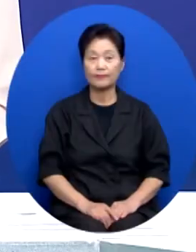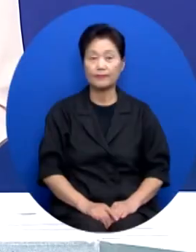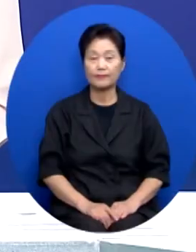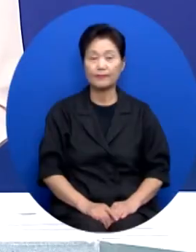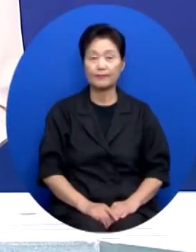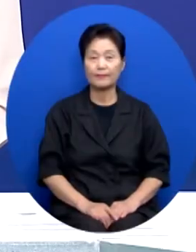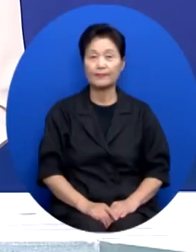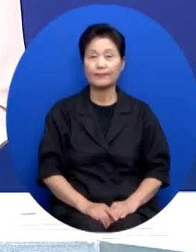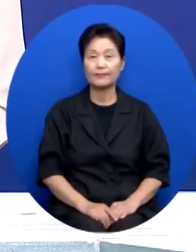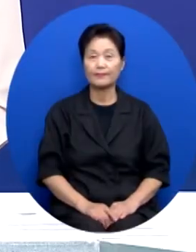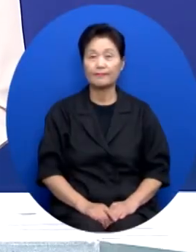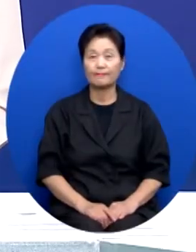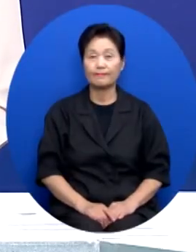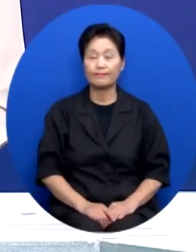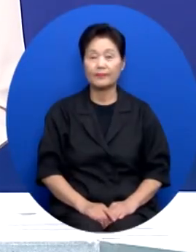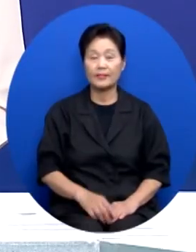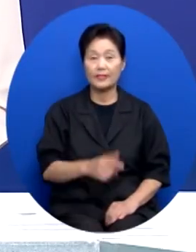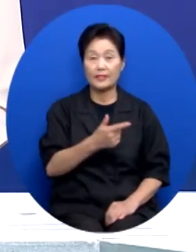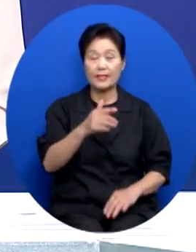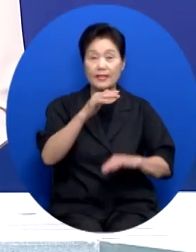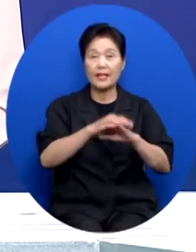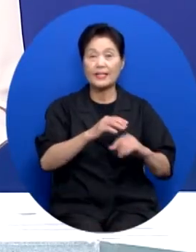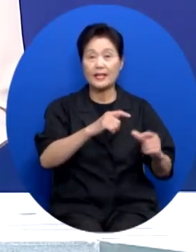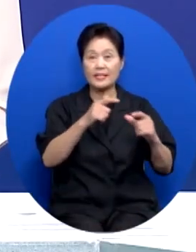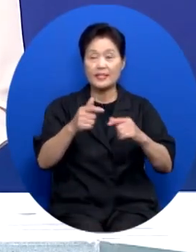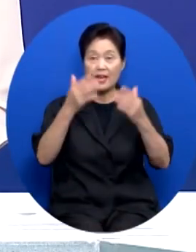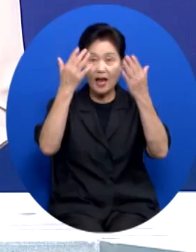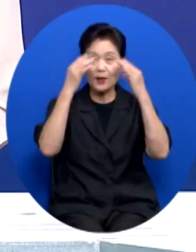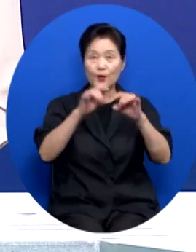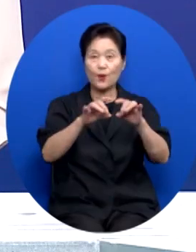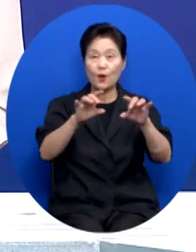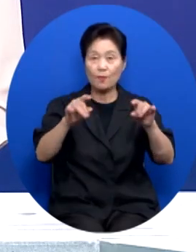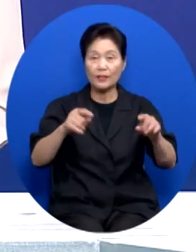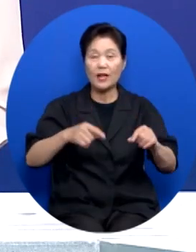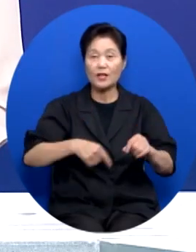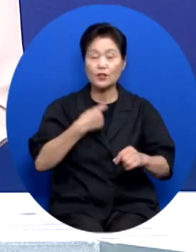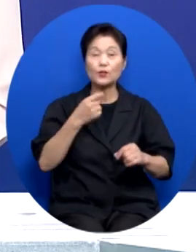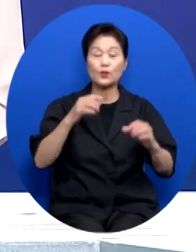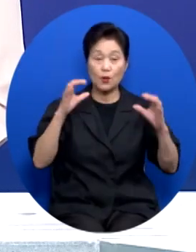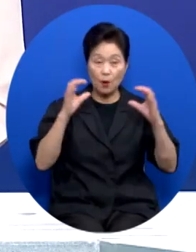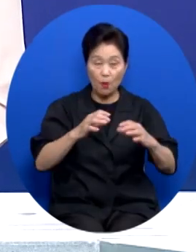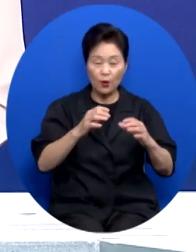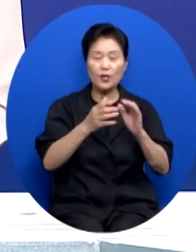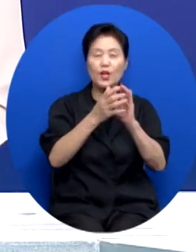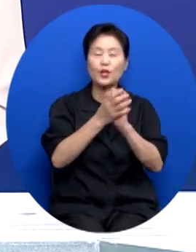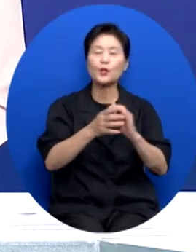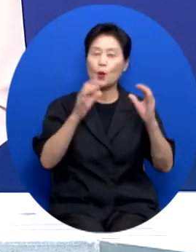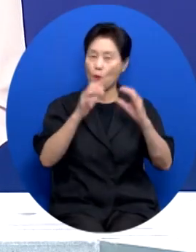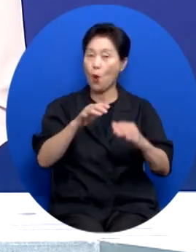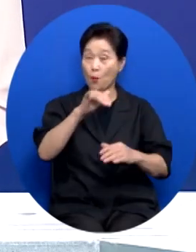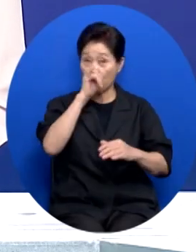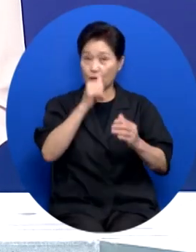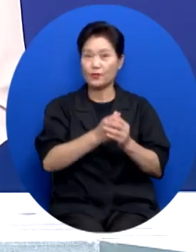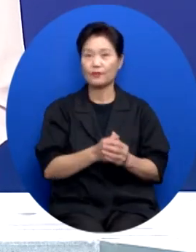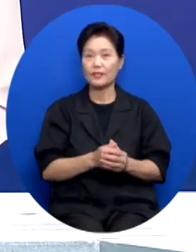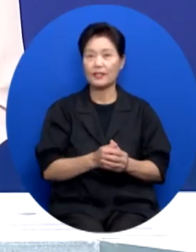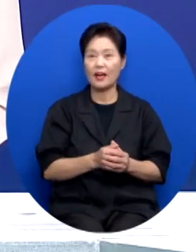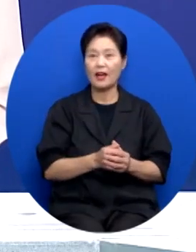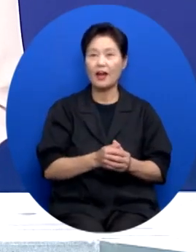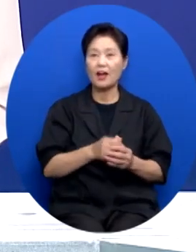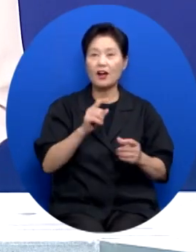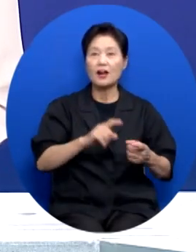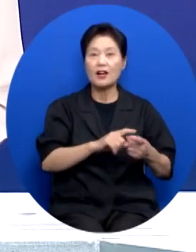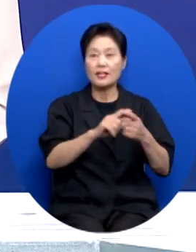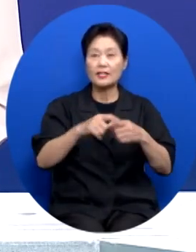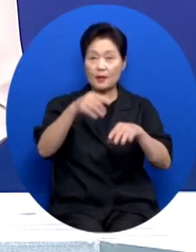각 지역별 소식입니다. 대전 지역 학교마다 자발적인 기도 모임이 세워지고 있는데요. 학교 기도 불씨 운동 라이트온